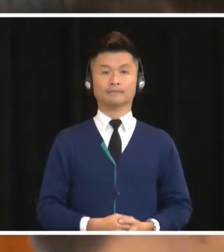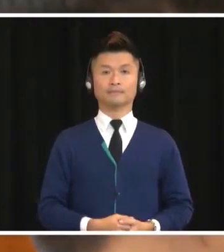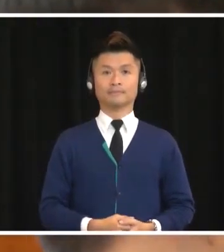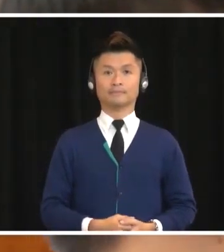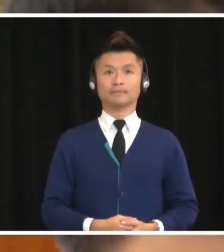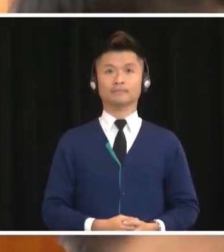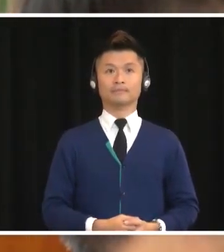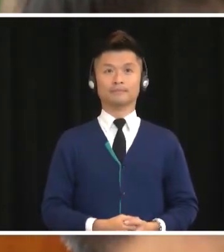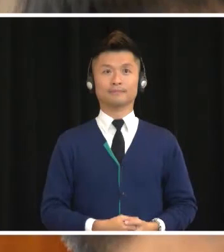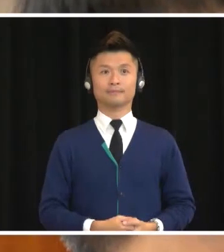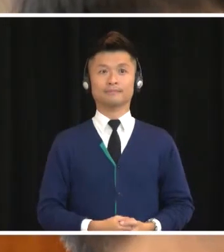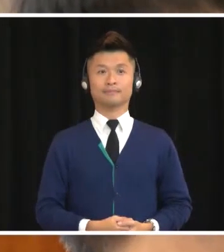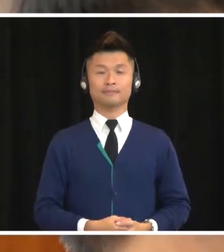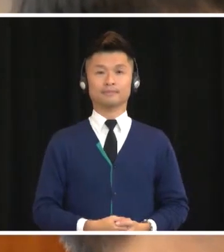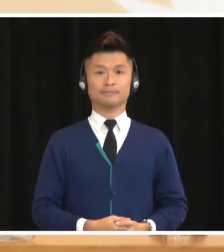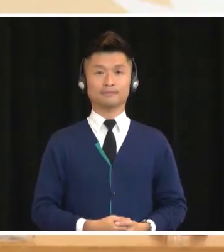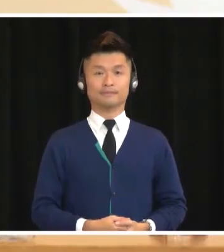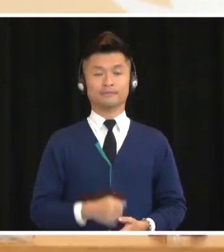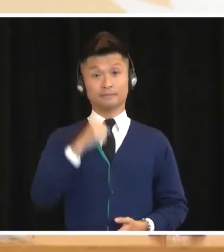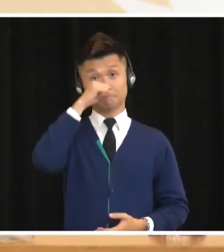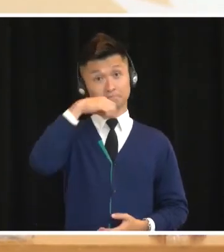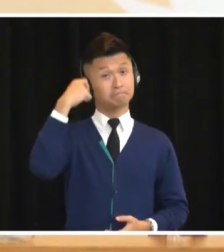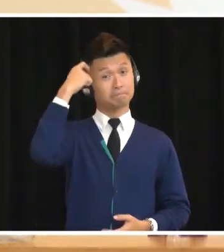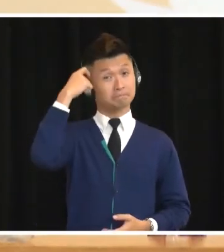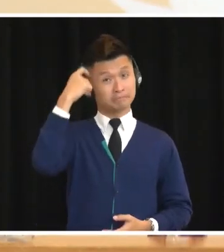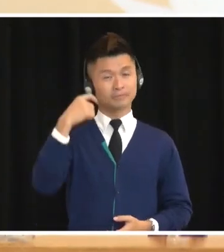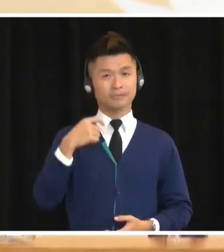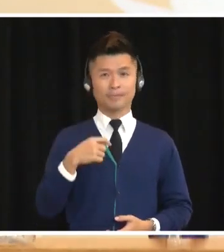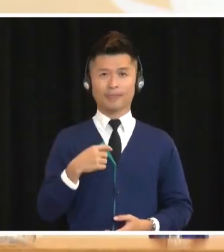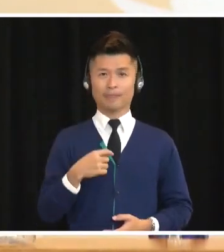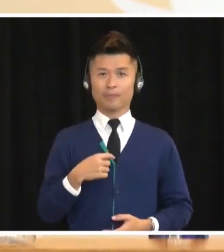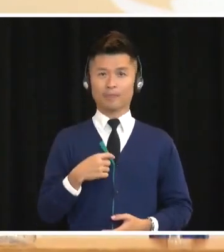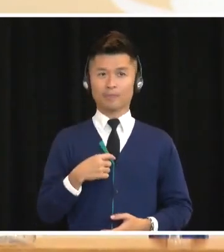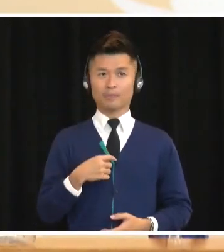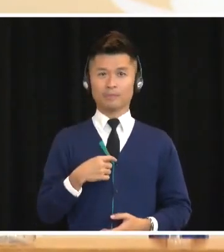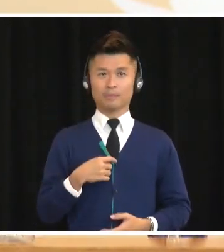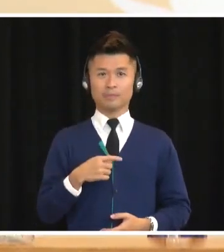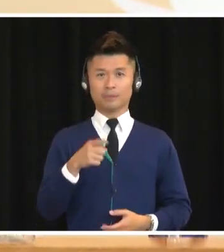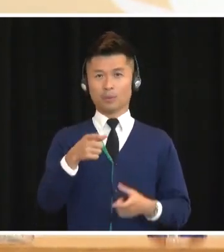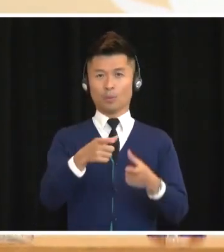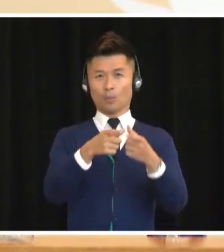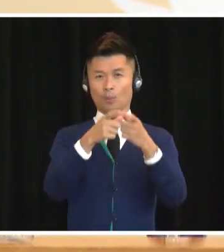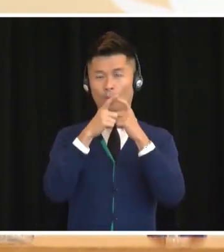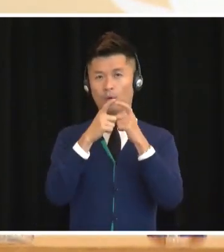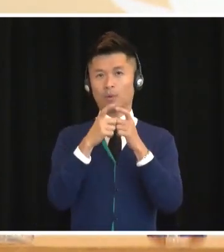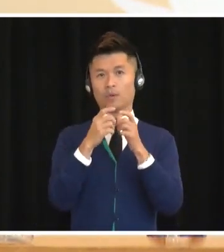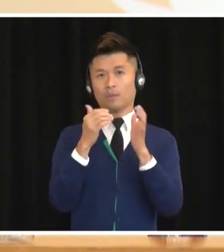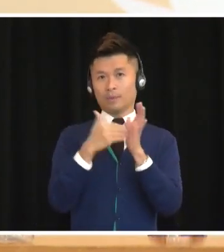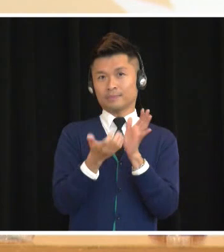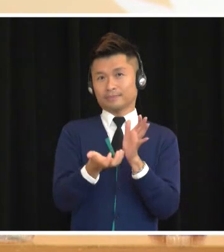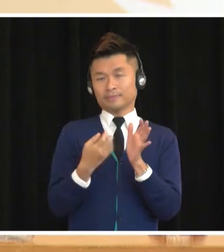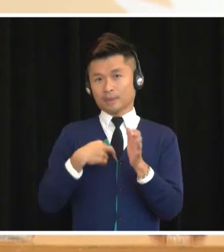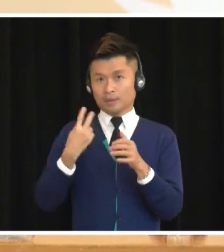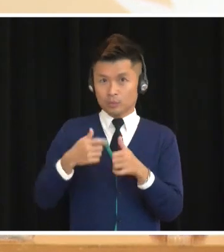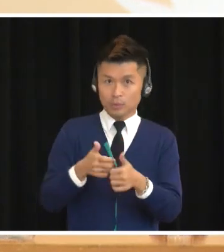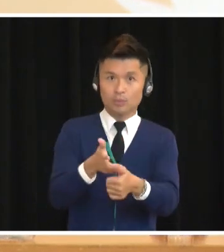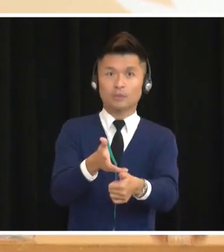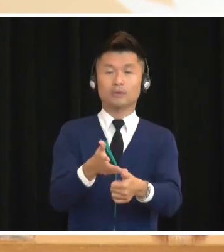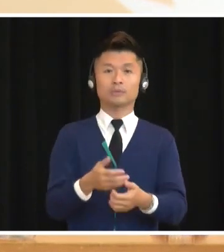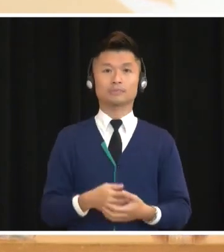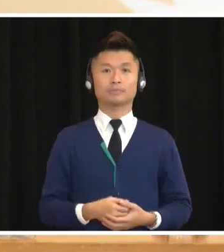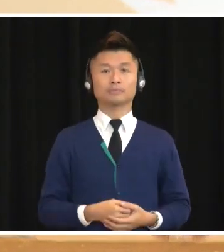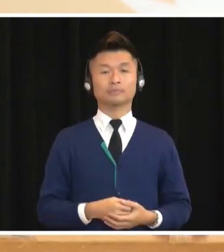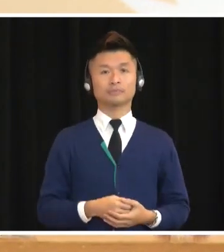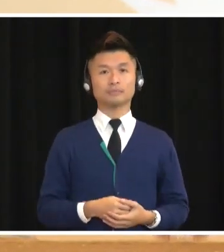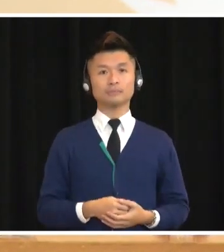那么，不好意思，我想要在您完全答复之前，我想要很快的再追问一个问题。